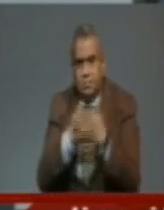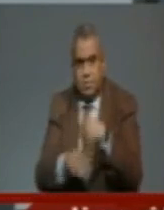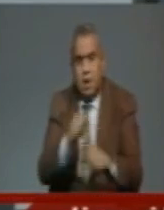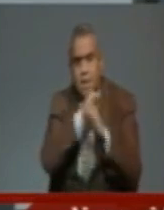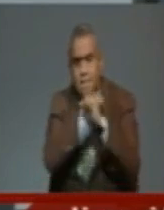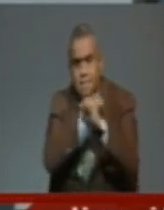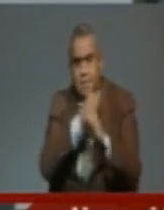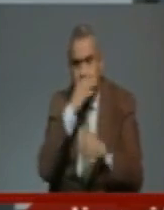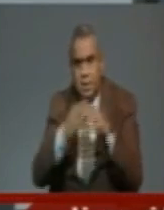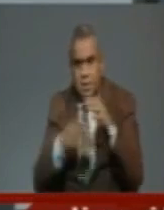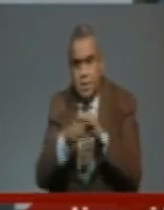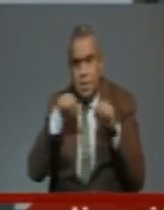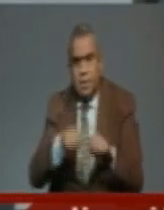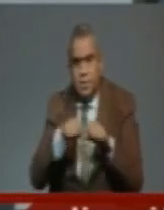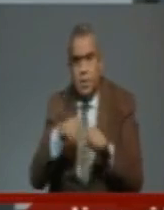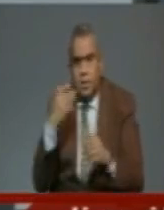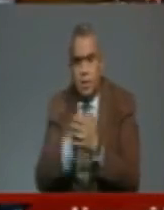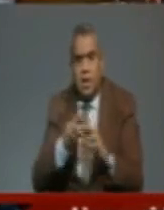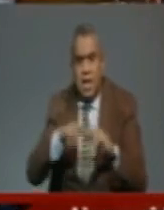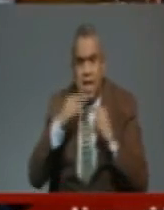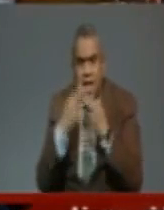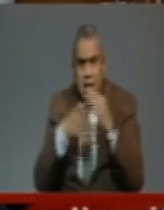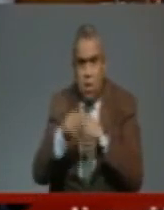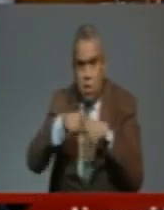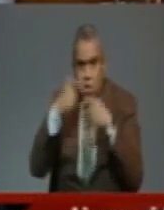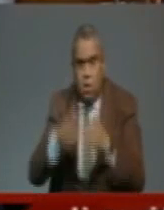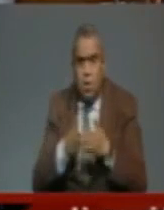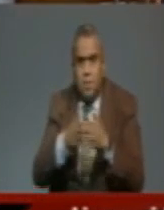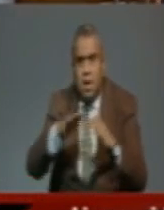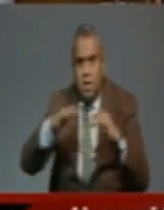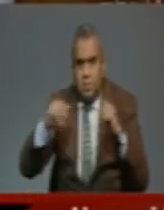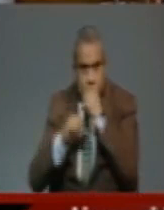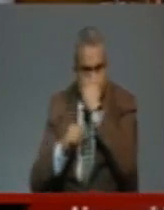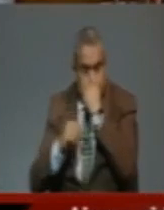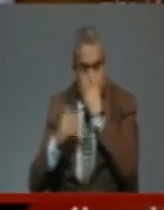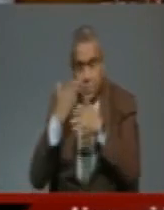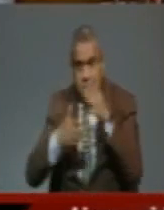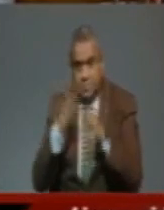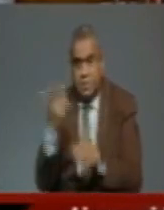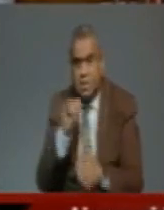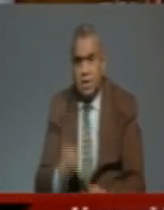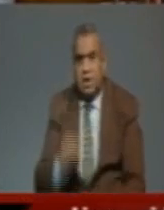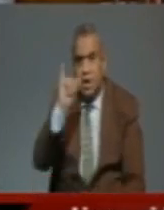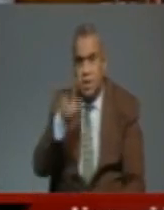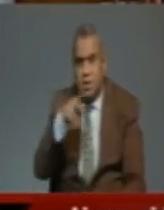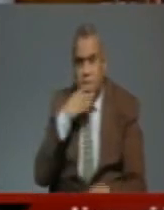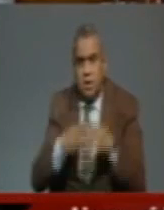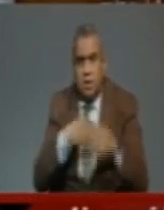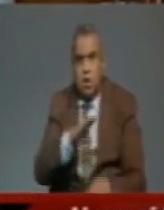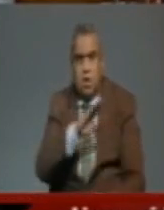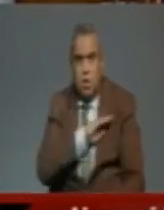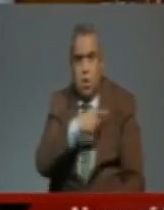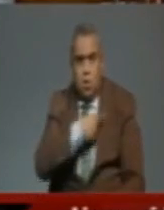مباني اداريه لكافه جهات الدوله العامله داخل الميناء. مبنى الجمارك، المصالح الحكوميه،